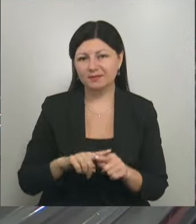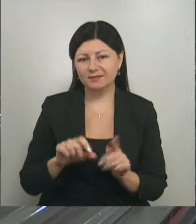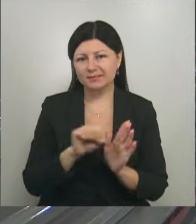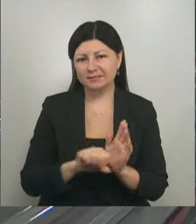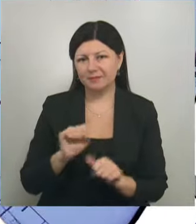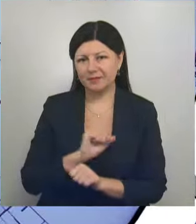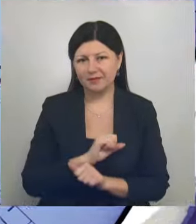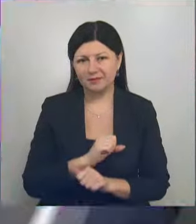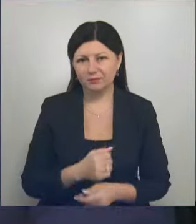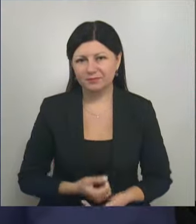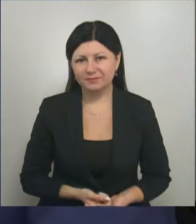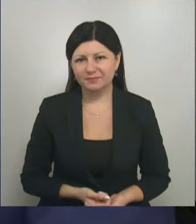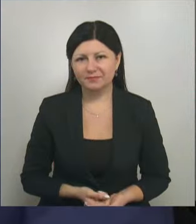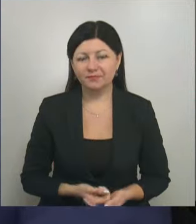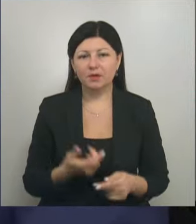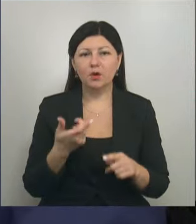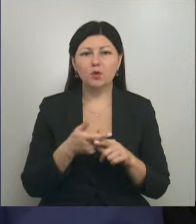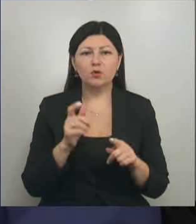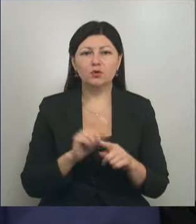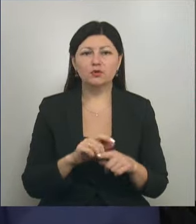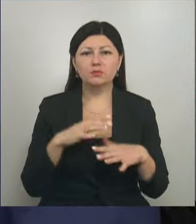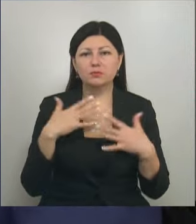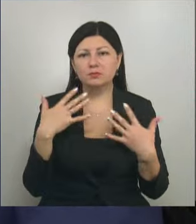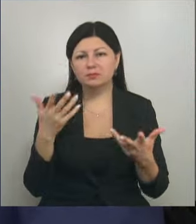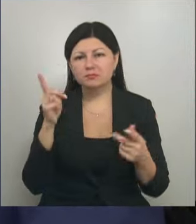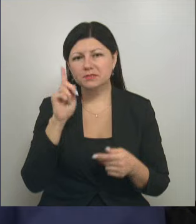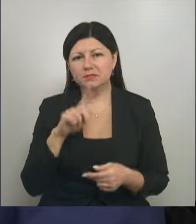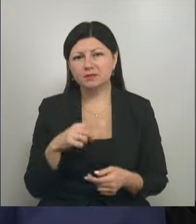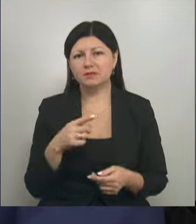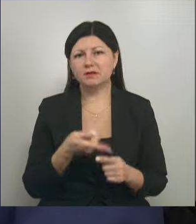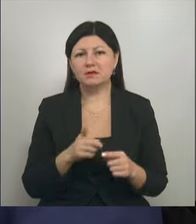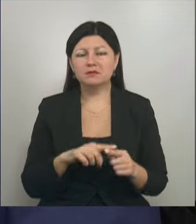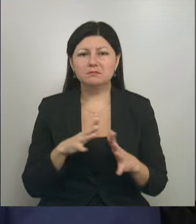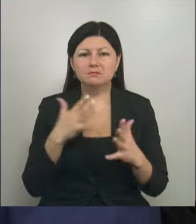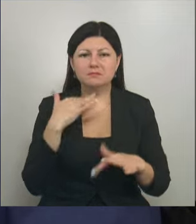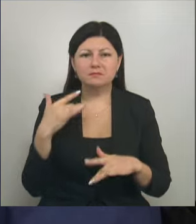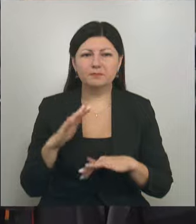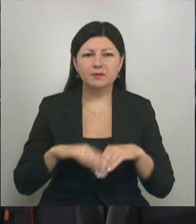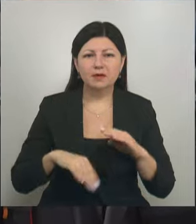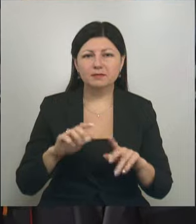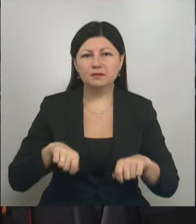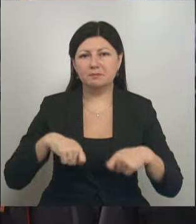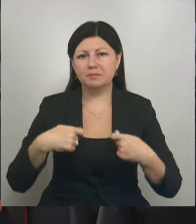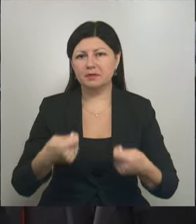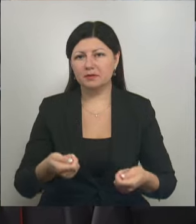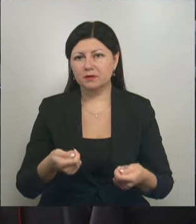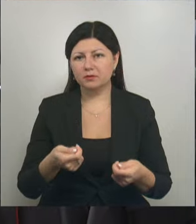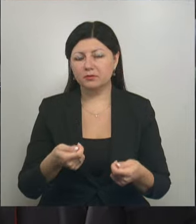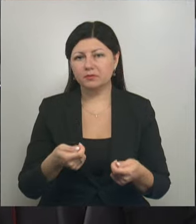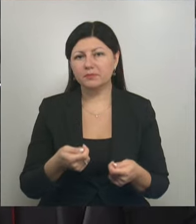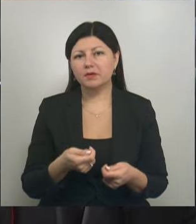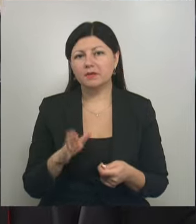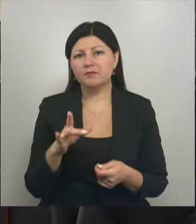каникул? Очень большой пул знаний, очень большой пул практики они нам передают.